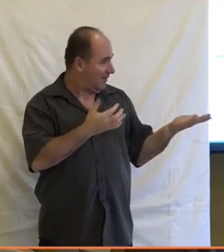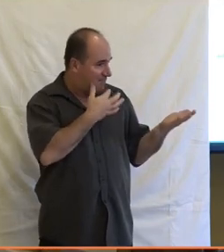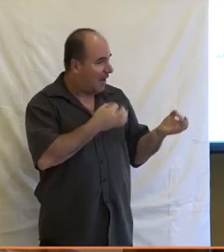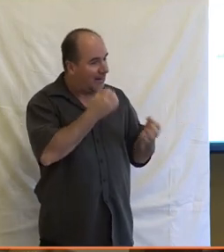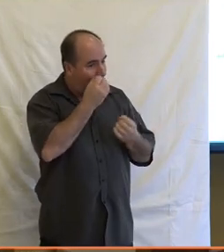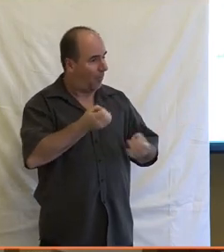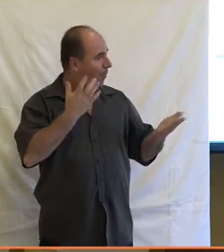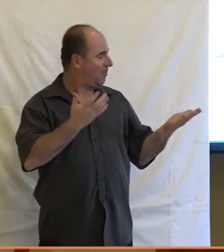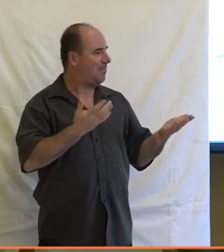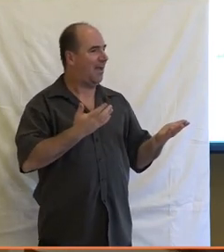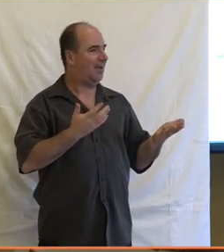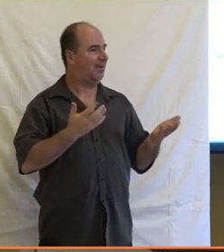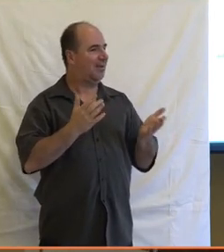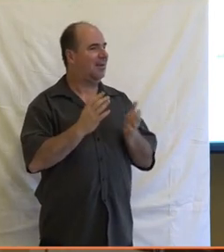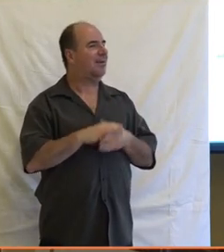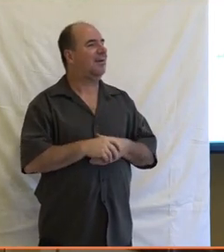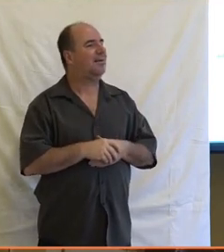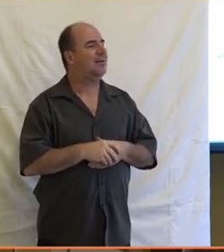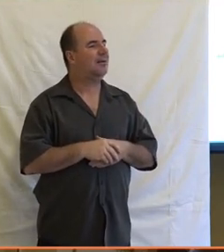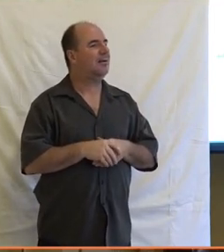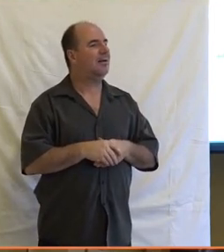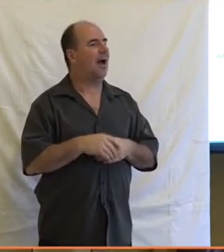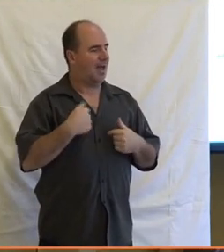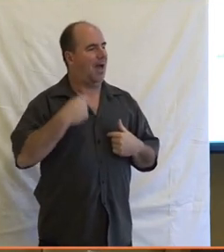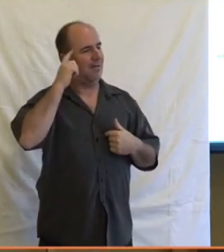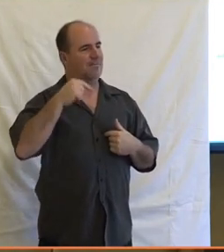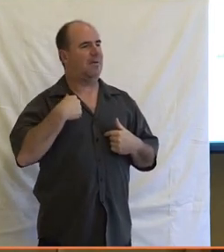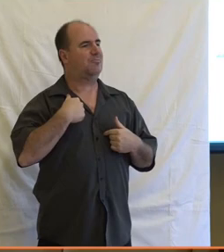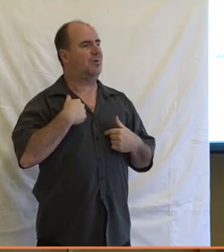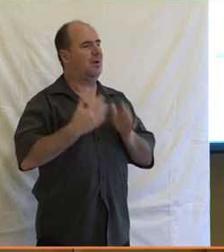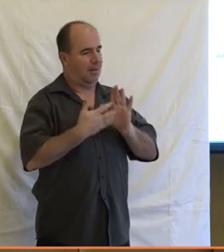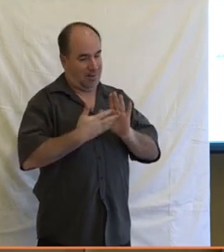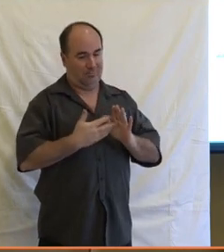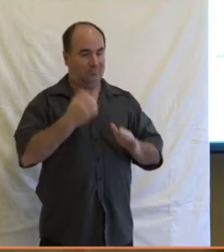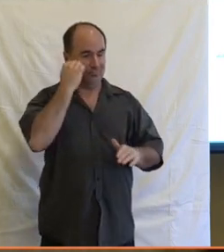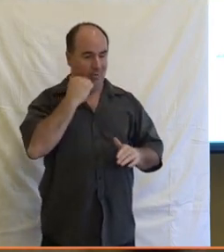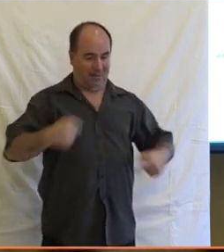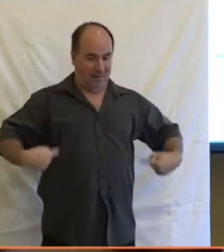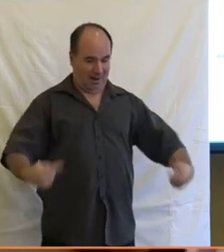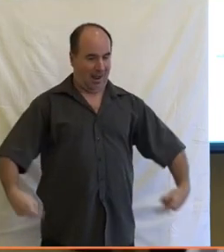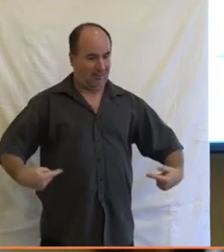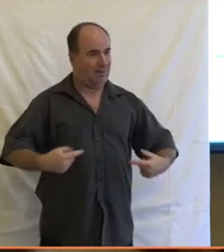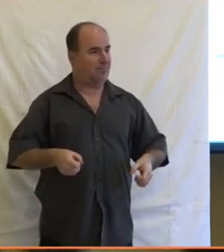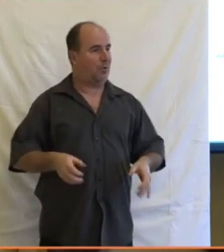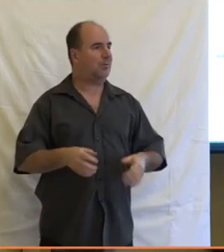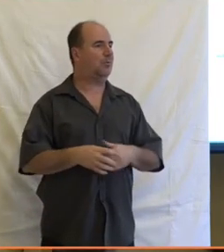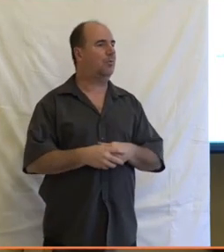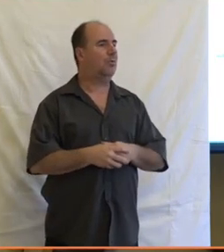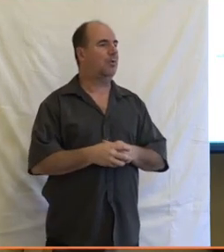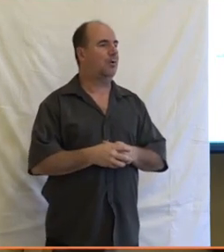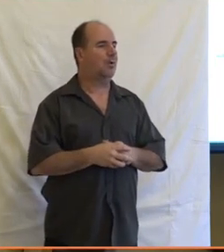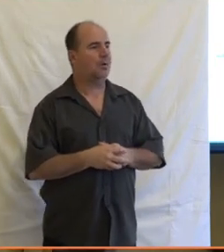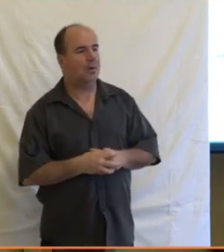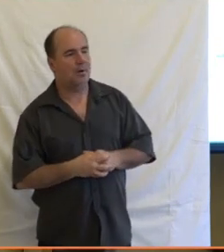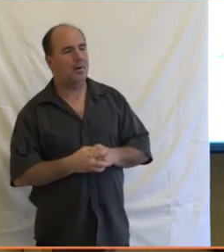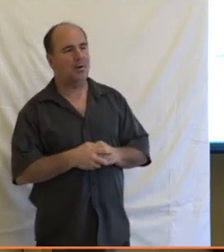kdo jako si uvědomuje, že třeba celý Avatar, celý film stojí jenom na tom, že je člověk, který je na invalidním vozíku a chce být ve virtuální realitě, to je jako zápletka filmu